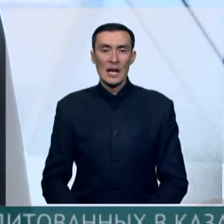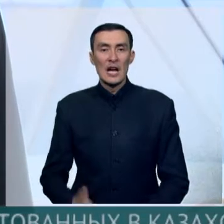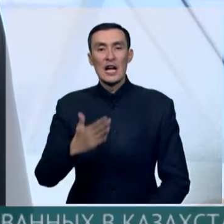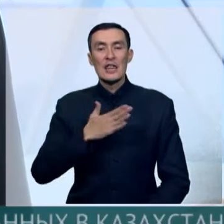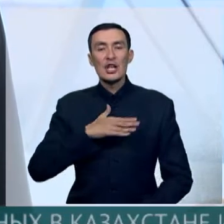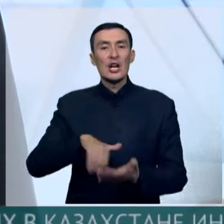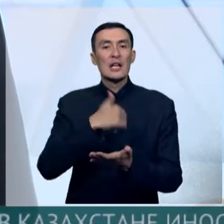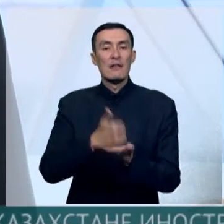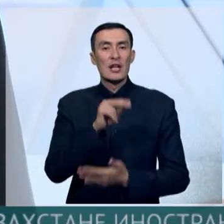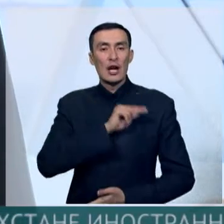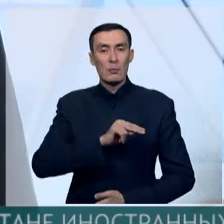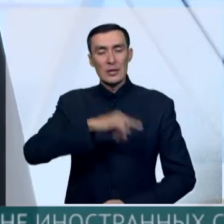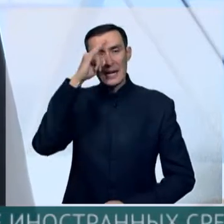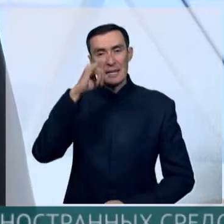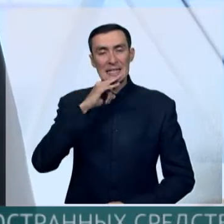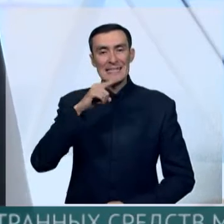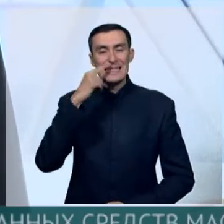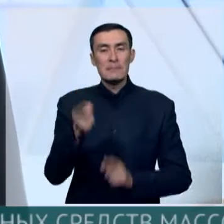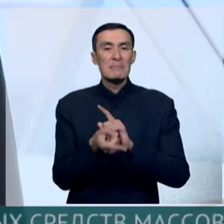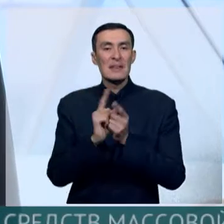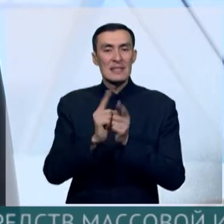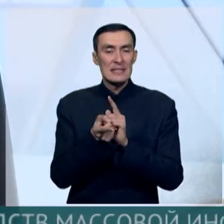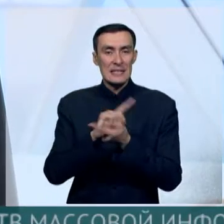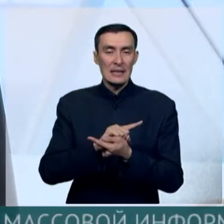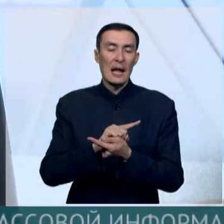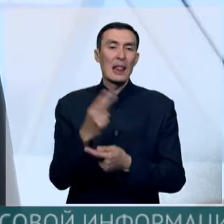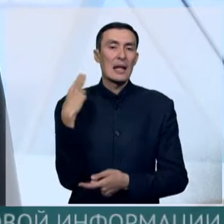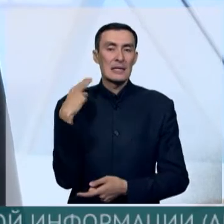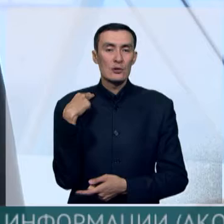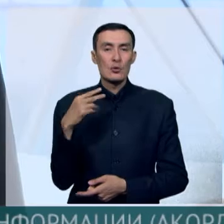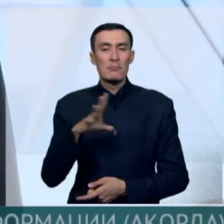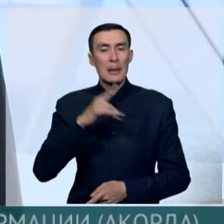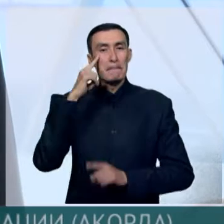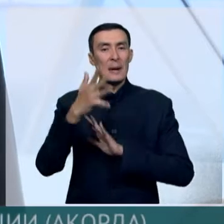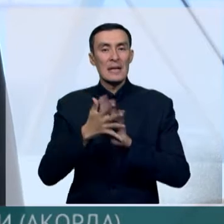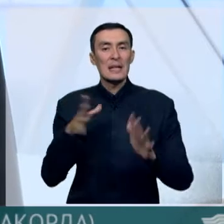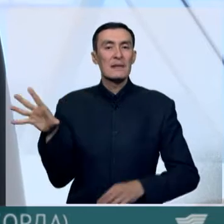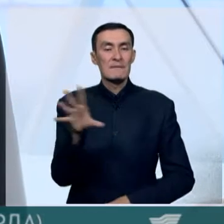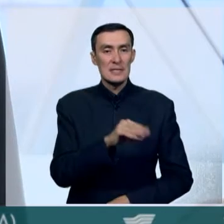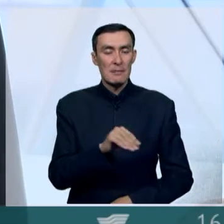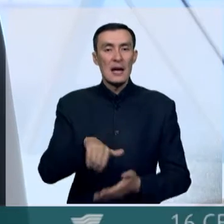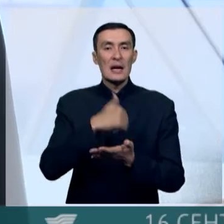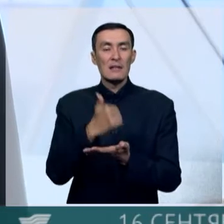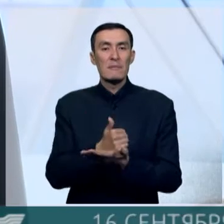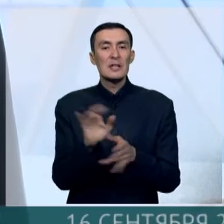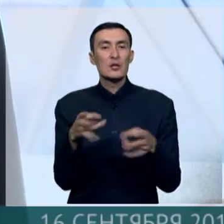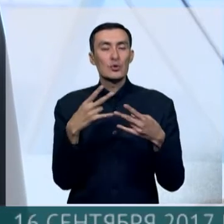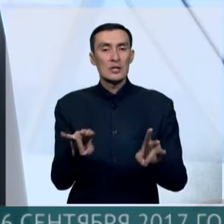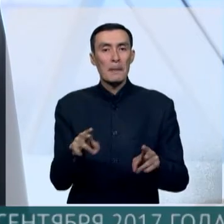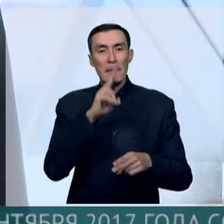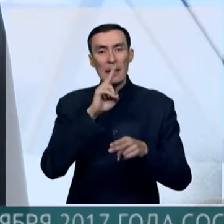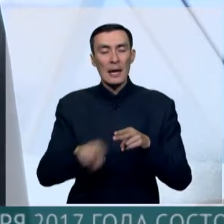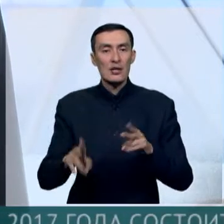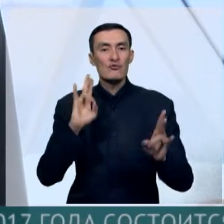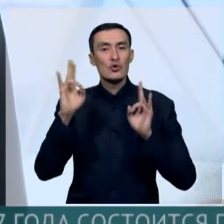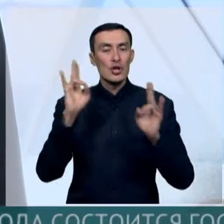Наша главная задача – казахский язык перевести на латиницу безболезненно, чтобы это было понятно каждому. Главное, мы не должны потерять звучание